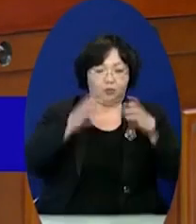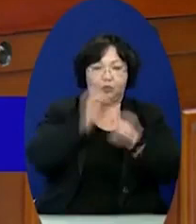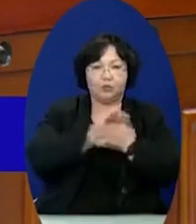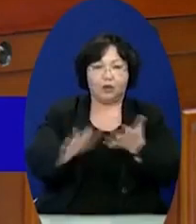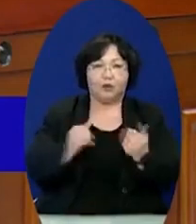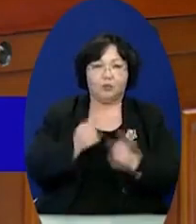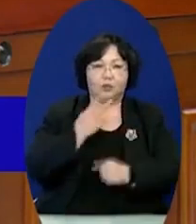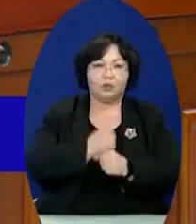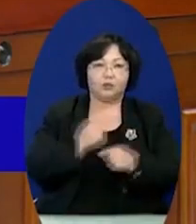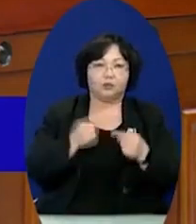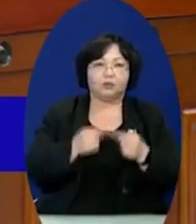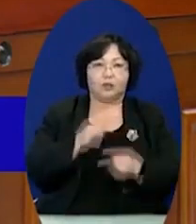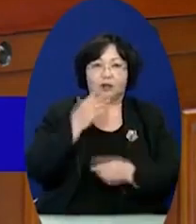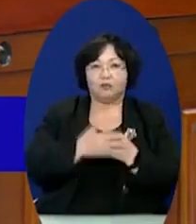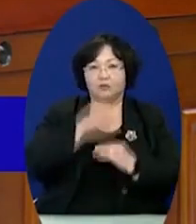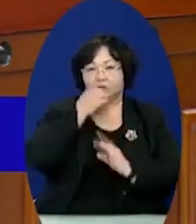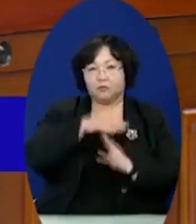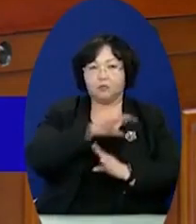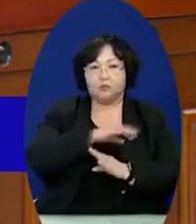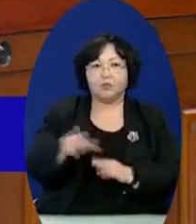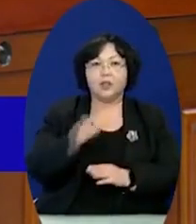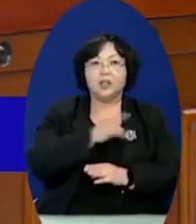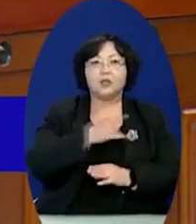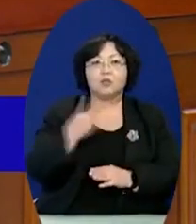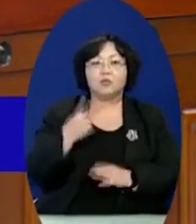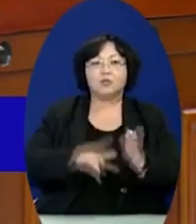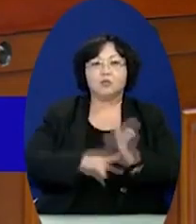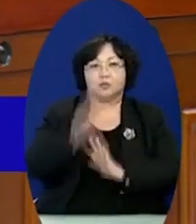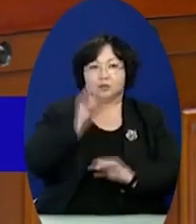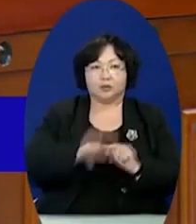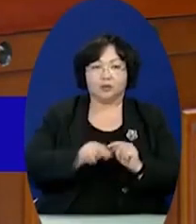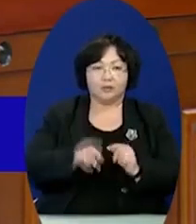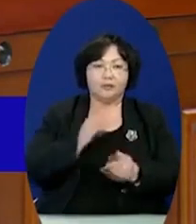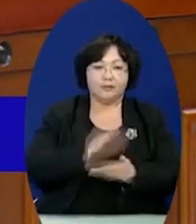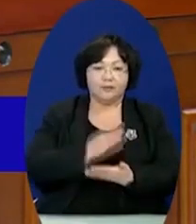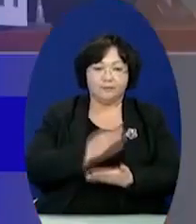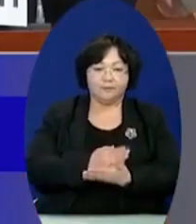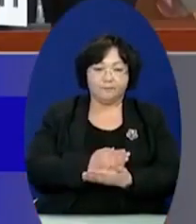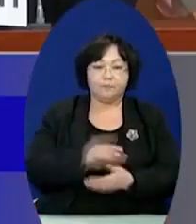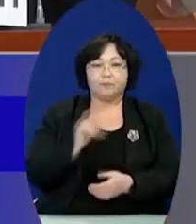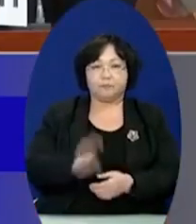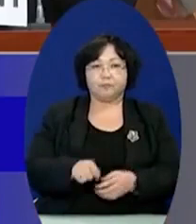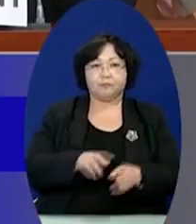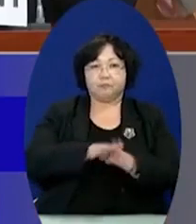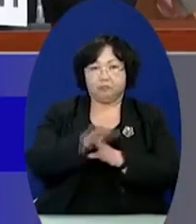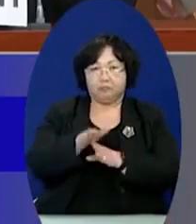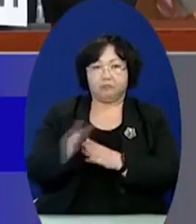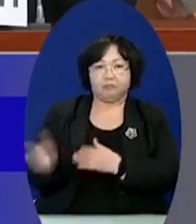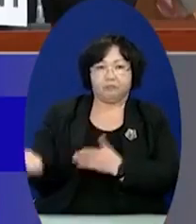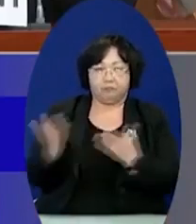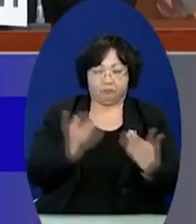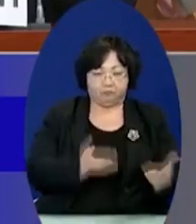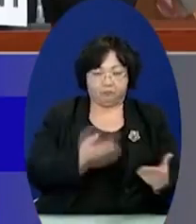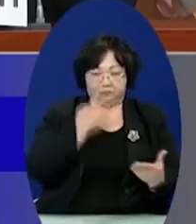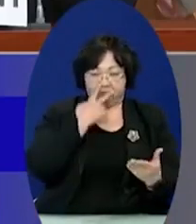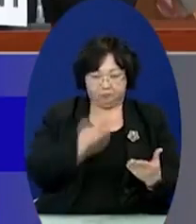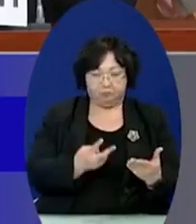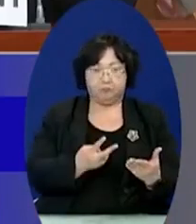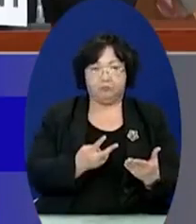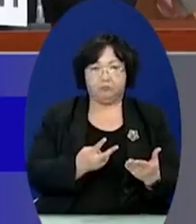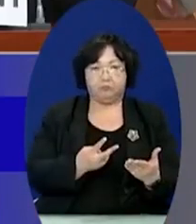гарсан зөрчилд авилгатай тэмцэх газар эрүүгийн хэрэг үүсгэн шалгаж байгаа болно гэсэн ийм бичгийг ирүүлснийг сая дэлгэцэнд